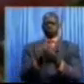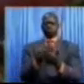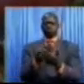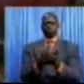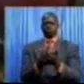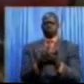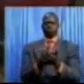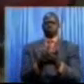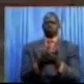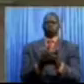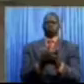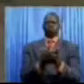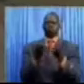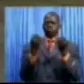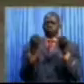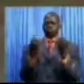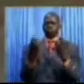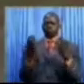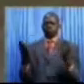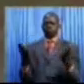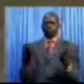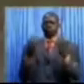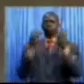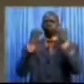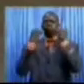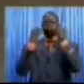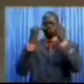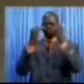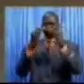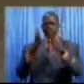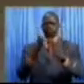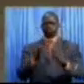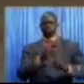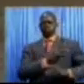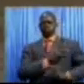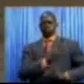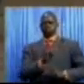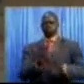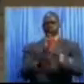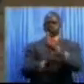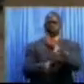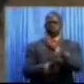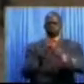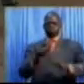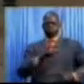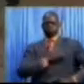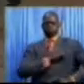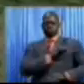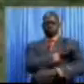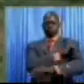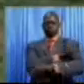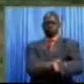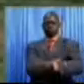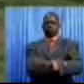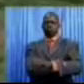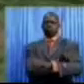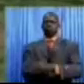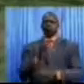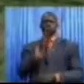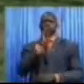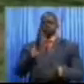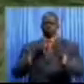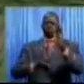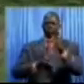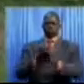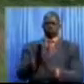tout cas, c'est beaucoup. Informés, les sapeurs-pompiers de Koudougou, la gendarmerie et les autorités de Dédougou se sont déportés